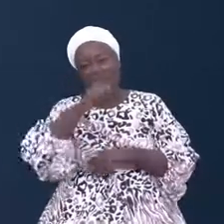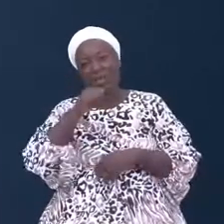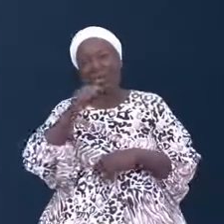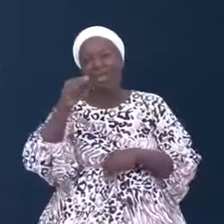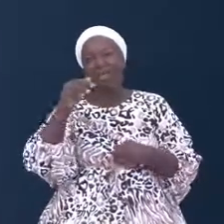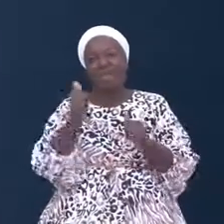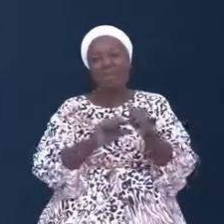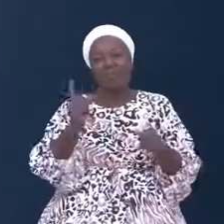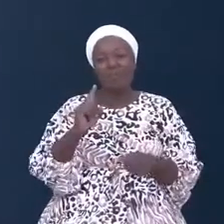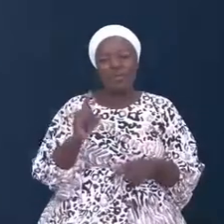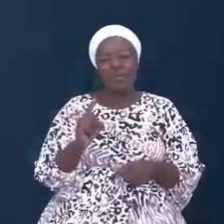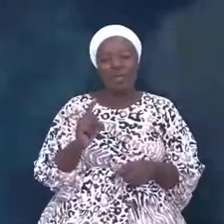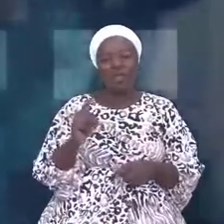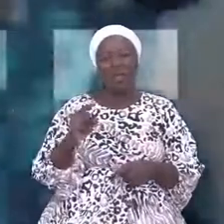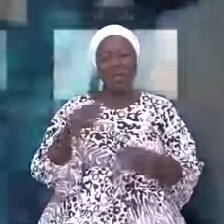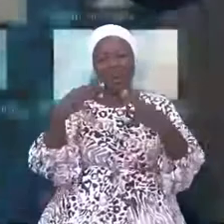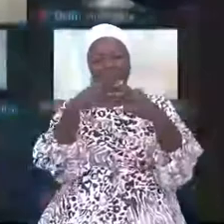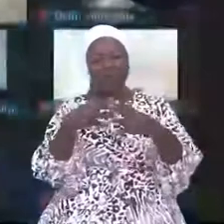nation, en Afrique,